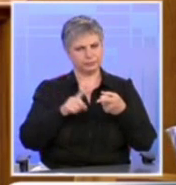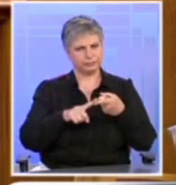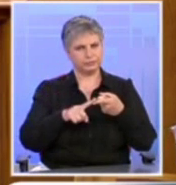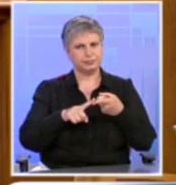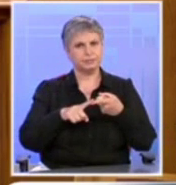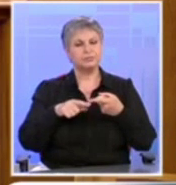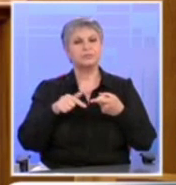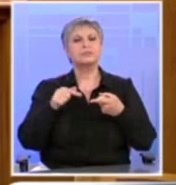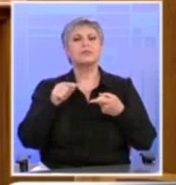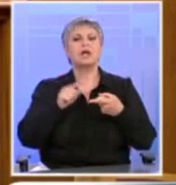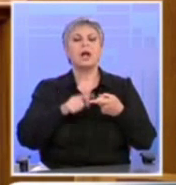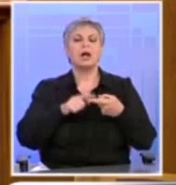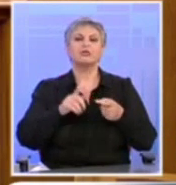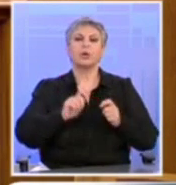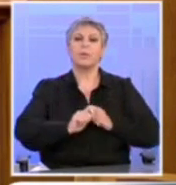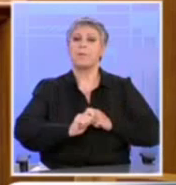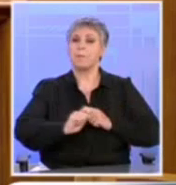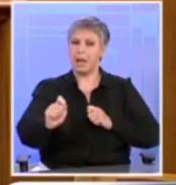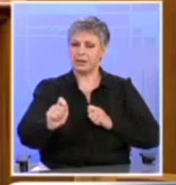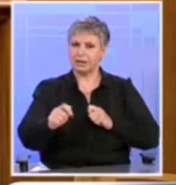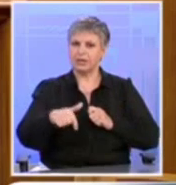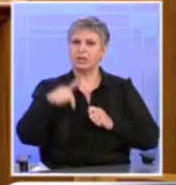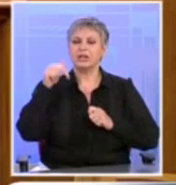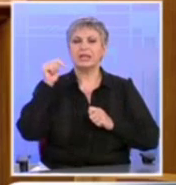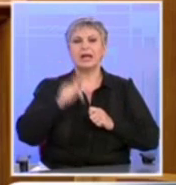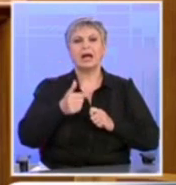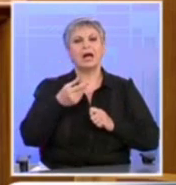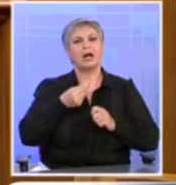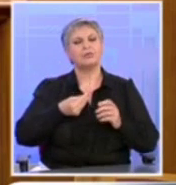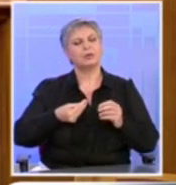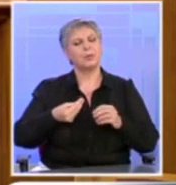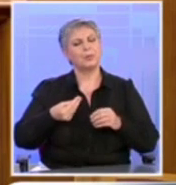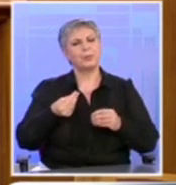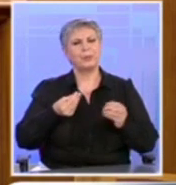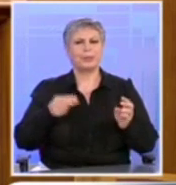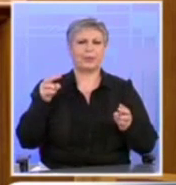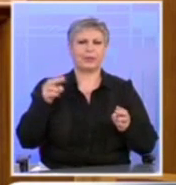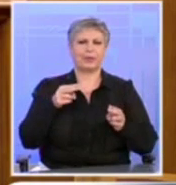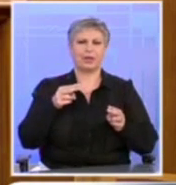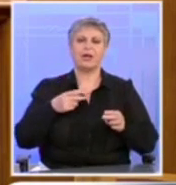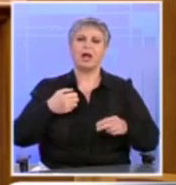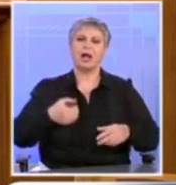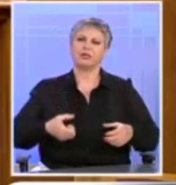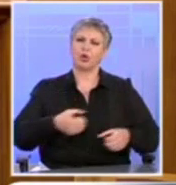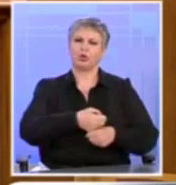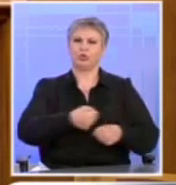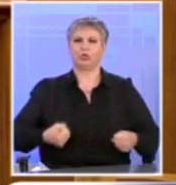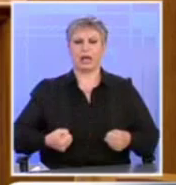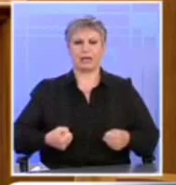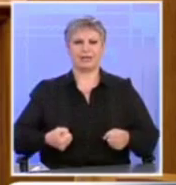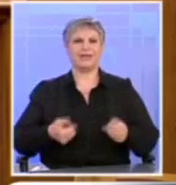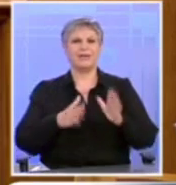όπου εκεί τα μέτρα, αν και είναι λιγότερο επώδυνα, και κυρία Βούλτευ, σας παρακαλώ